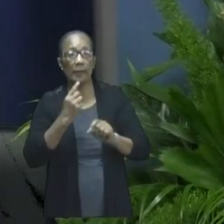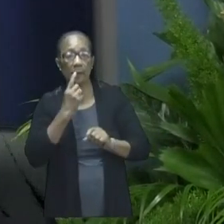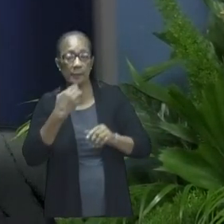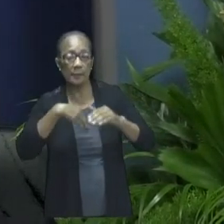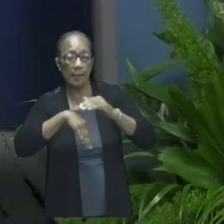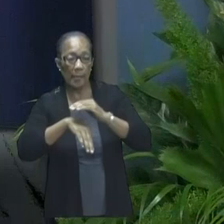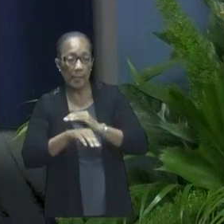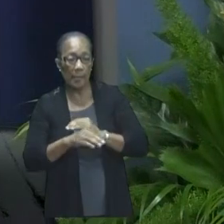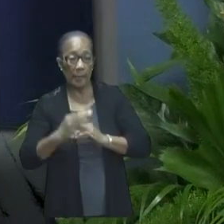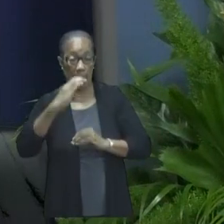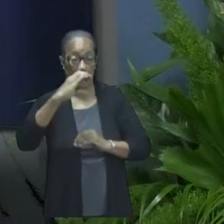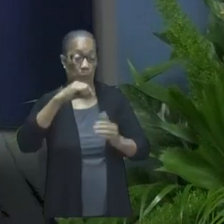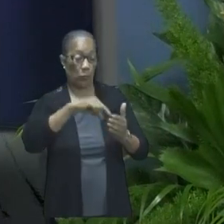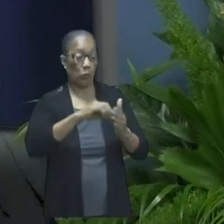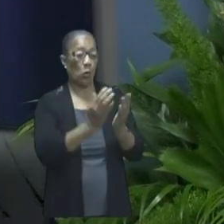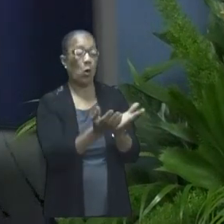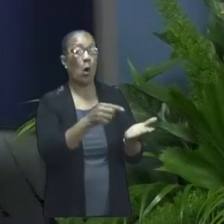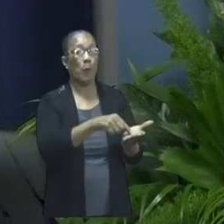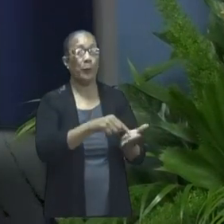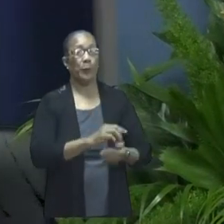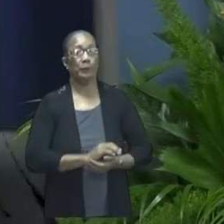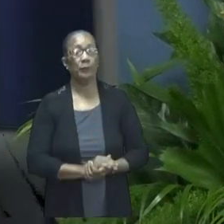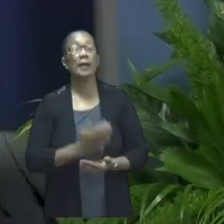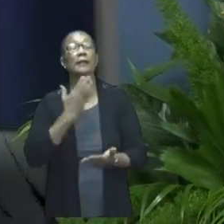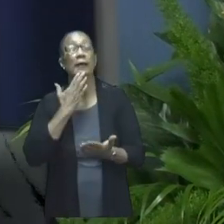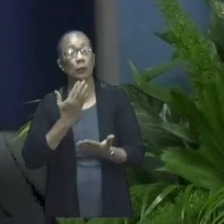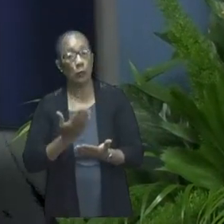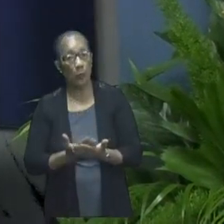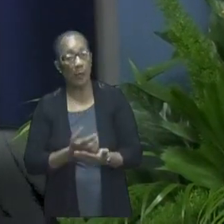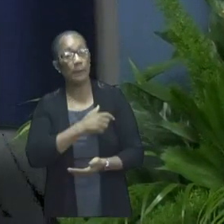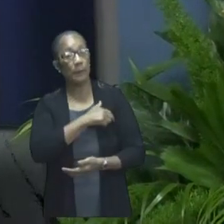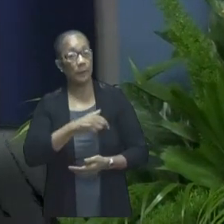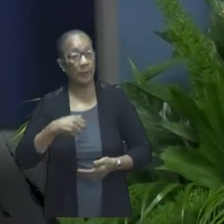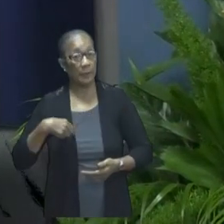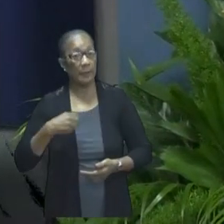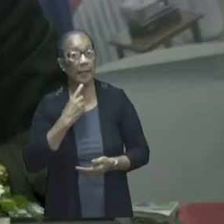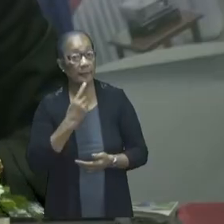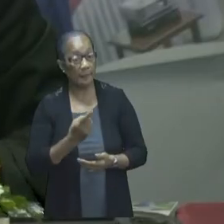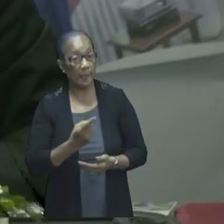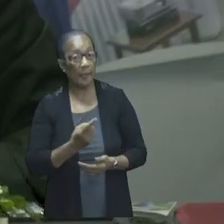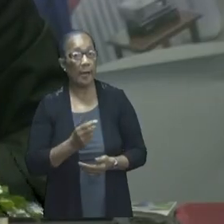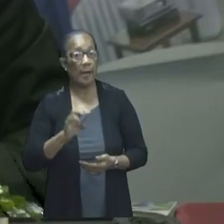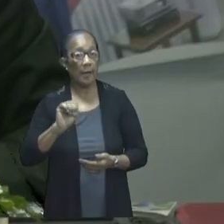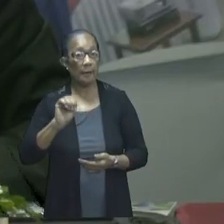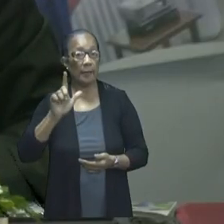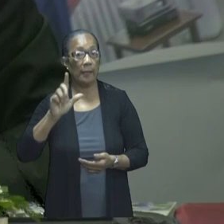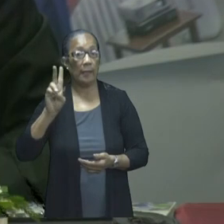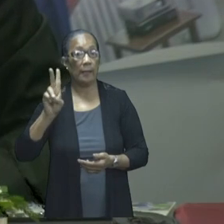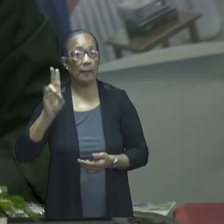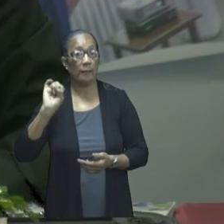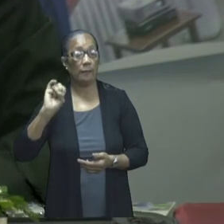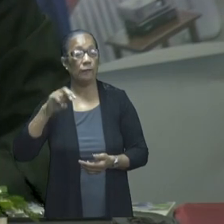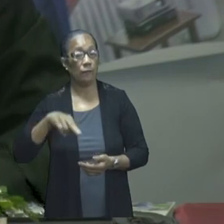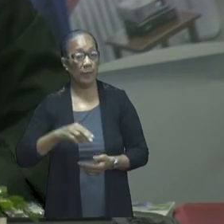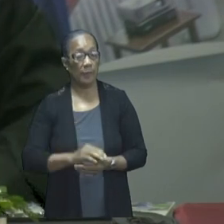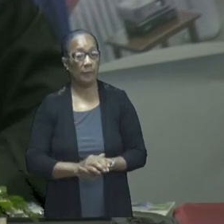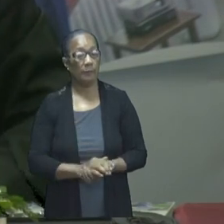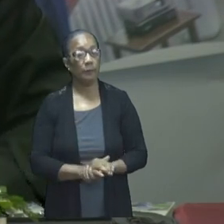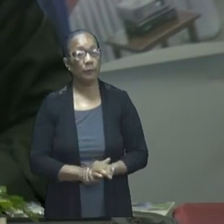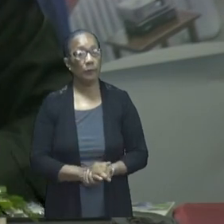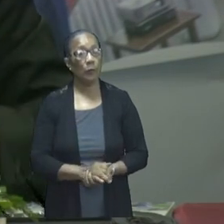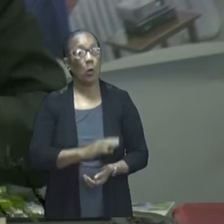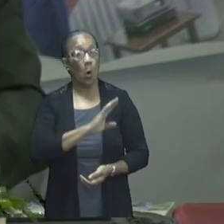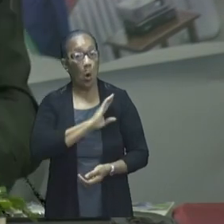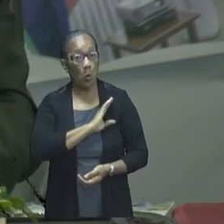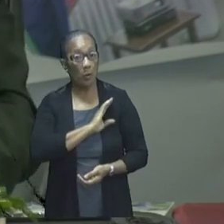weer gepind president aan uw het woord dank u wel of wat houden petra de media krijgt